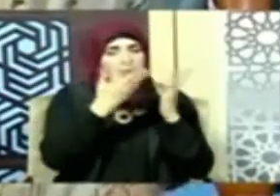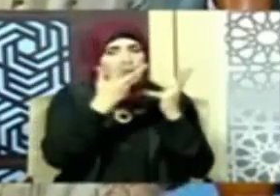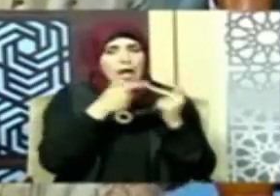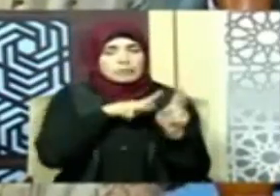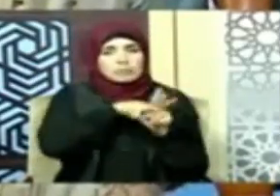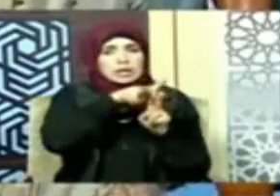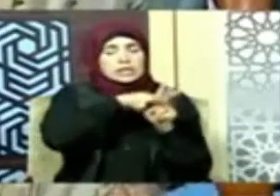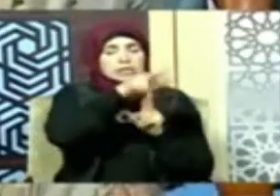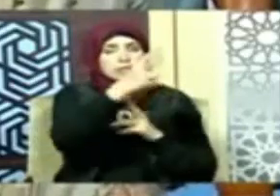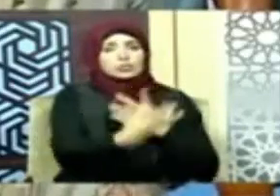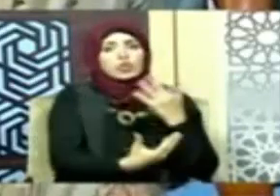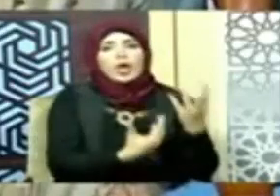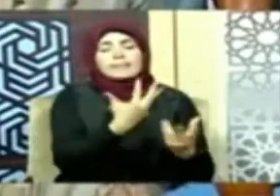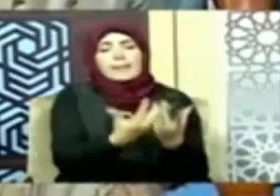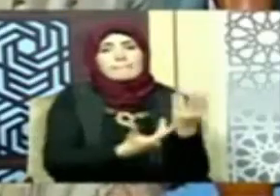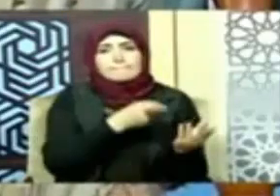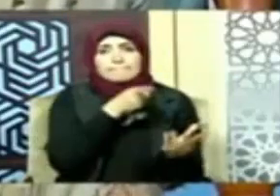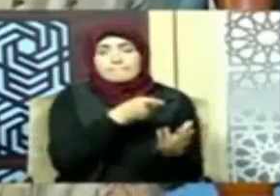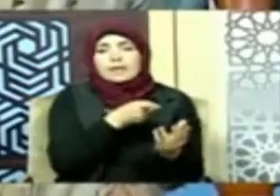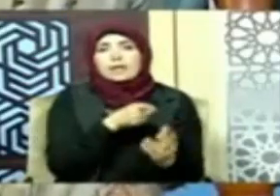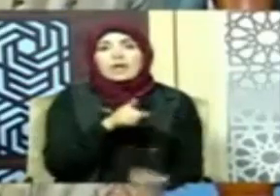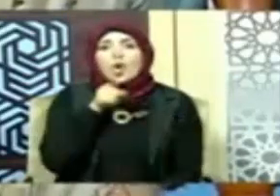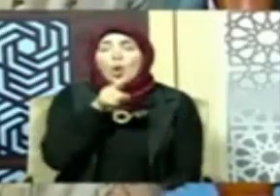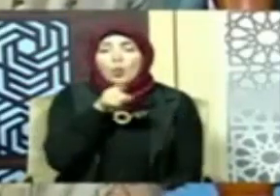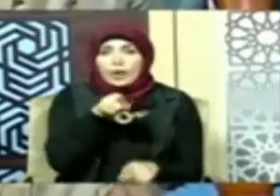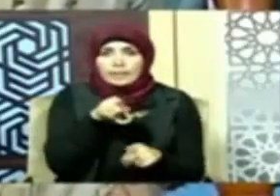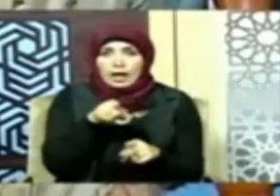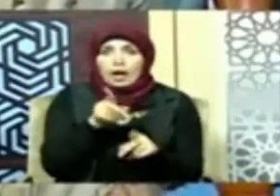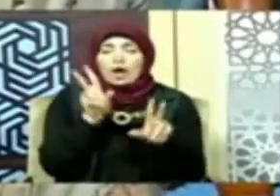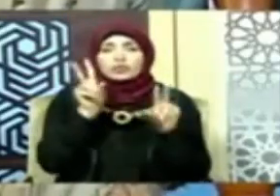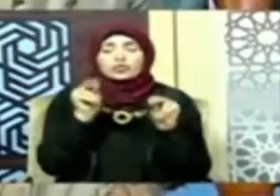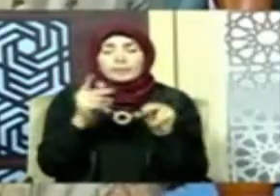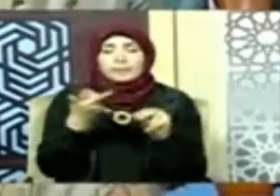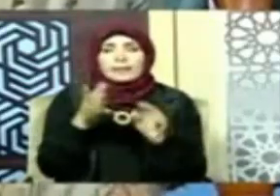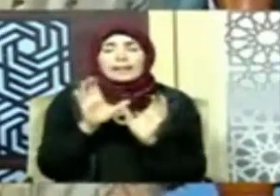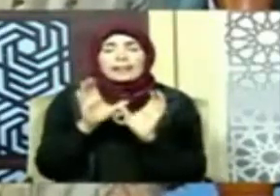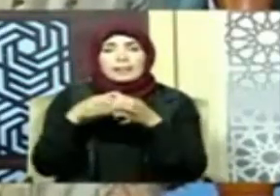وهذا حال الجماعات الضالة